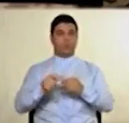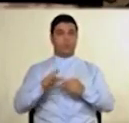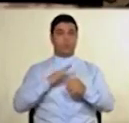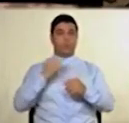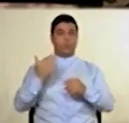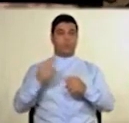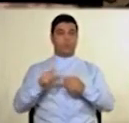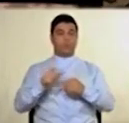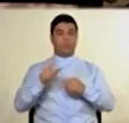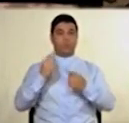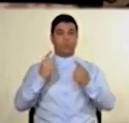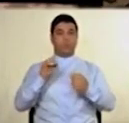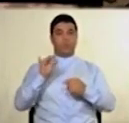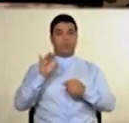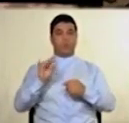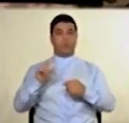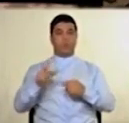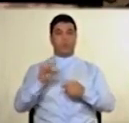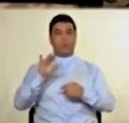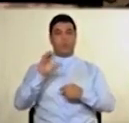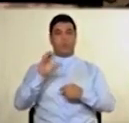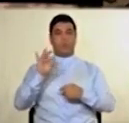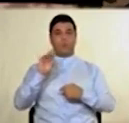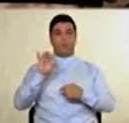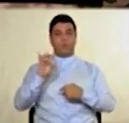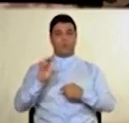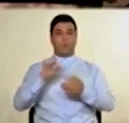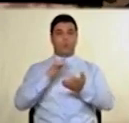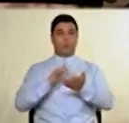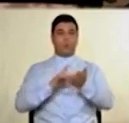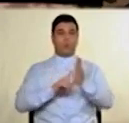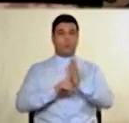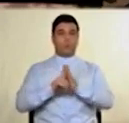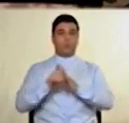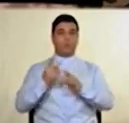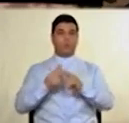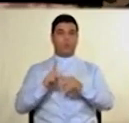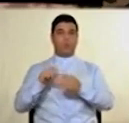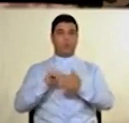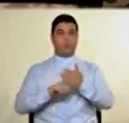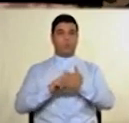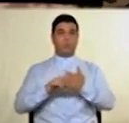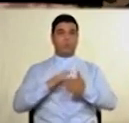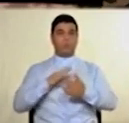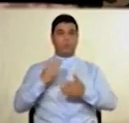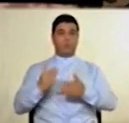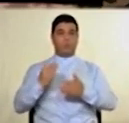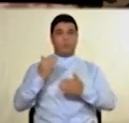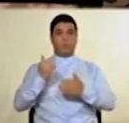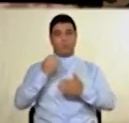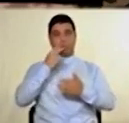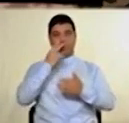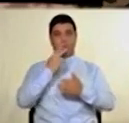yo'li Buyuk Ipak yo'lini Sian shahridan boshlab O'rta Osiyo bilan bog'lashga sababchi bo'lgan ekan. Mana